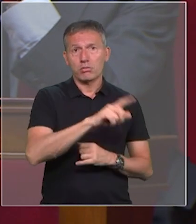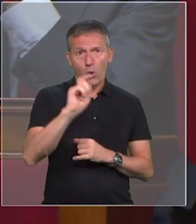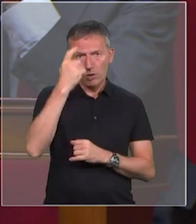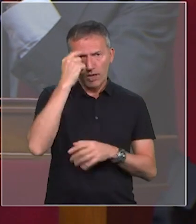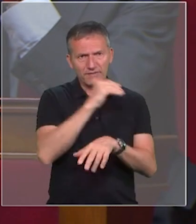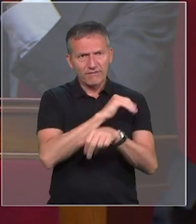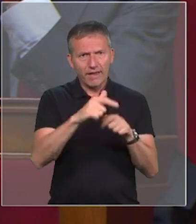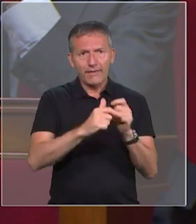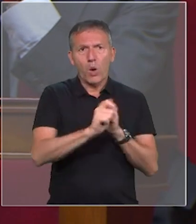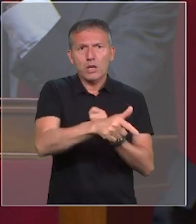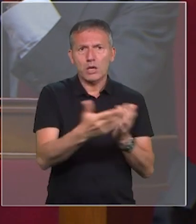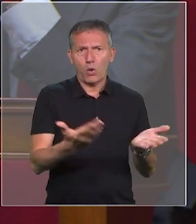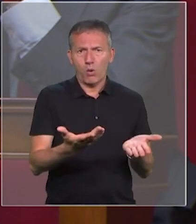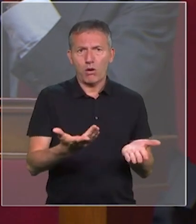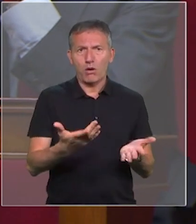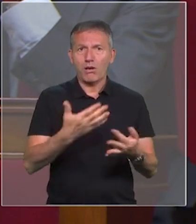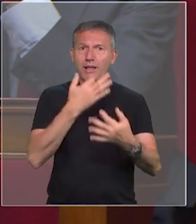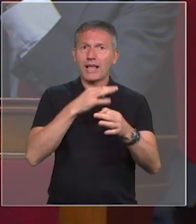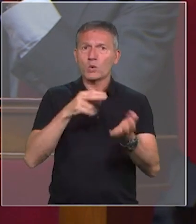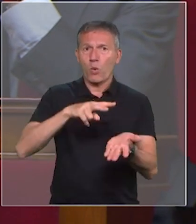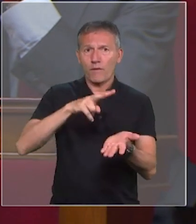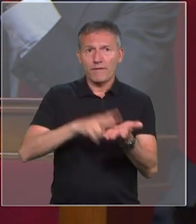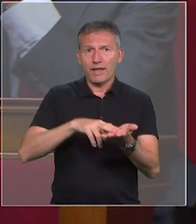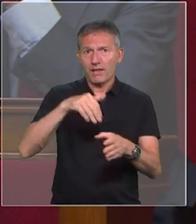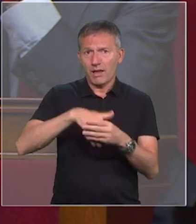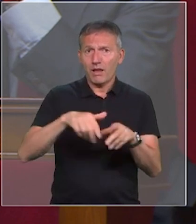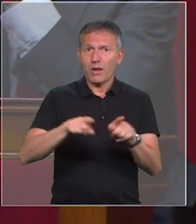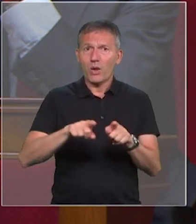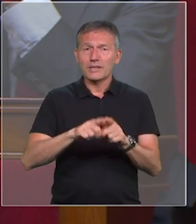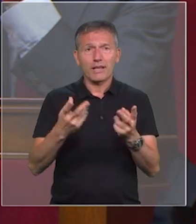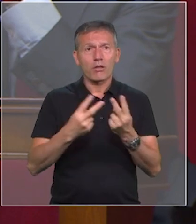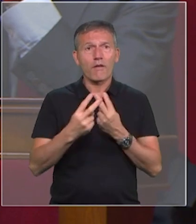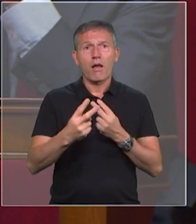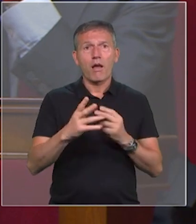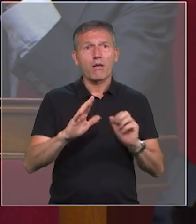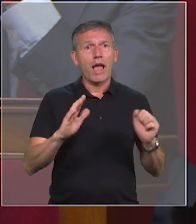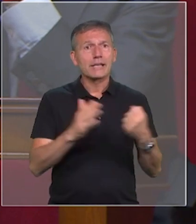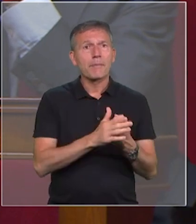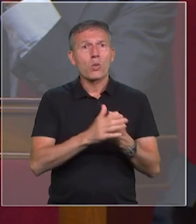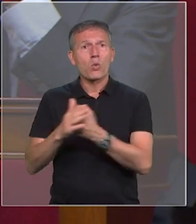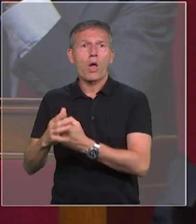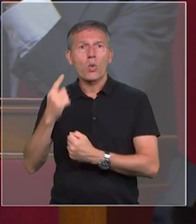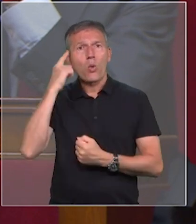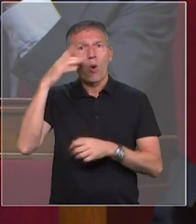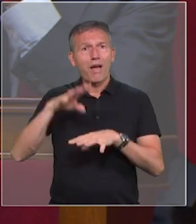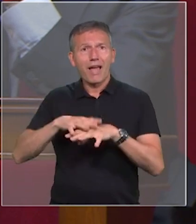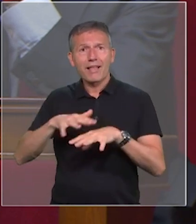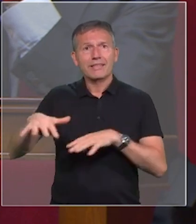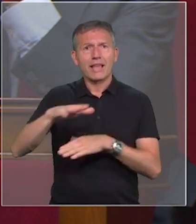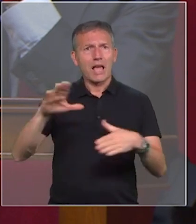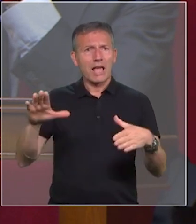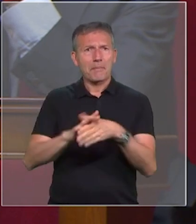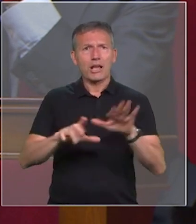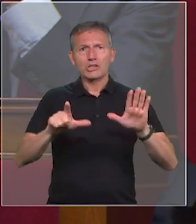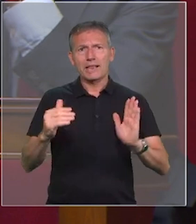actes et de ses conséquences. Un discours de vérité aussi face à ceux qui, à l'extrême droite, veulent faire croire que nos quartiers se résumeraient à